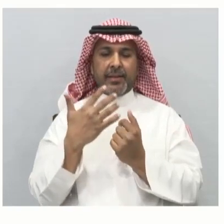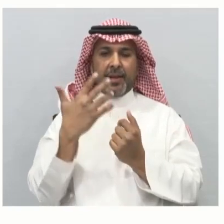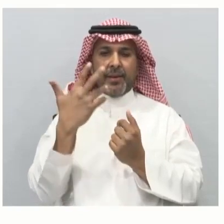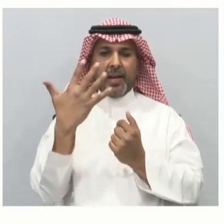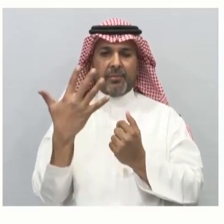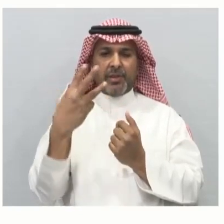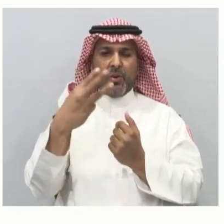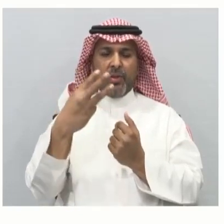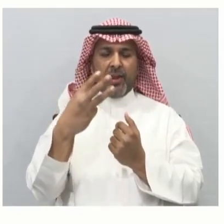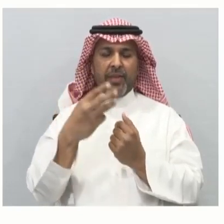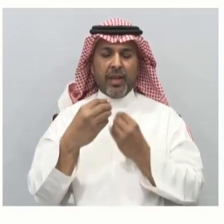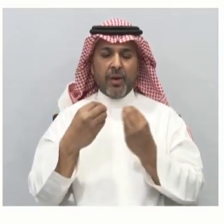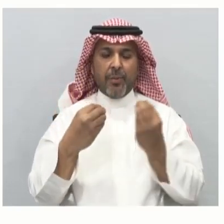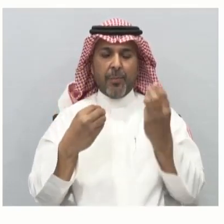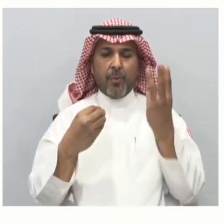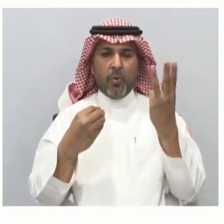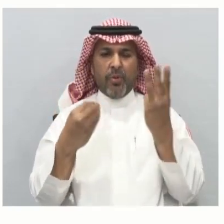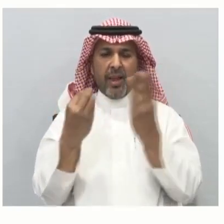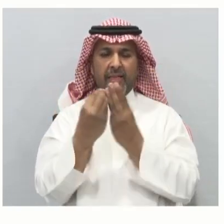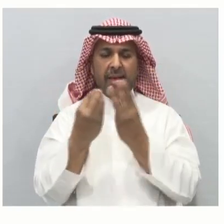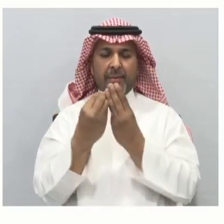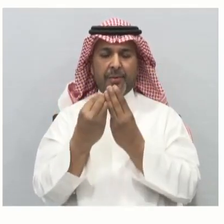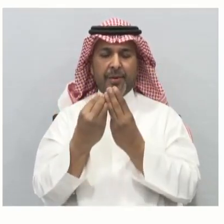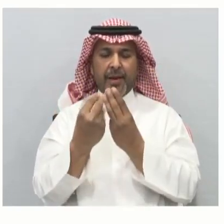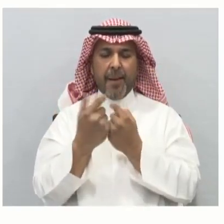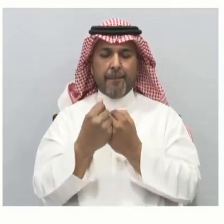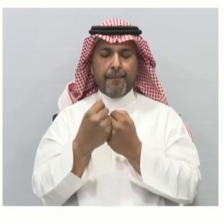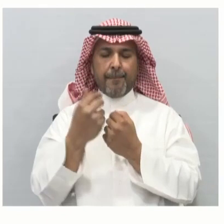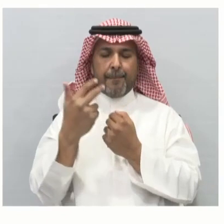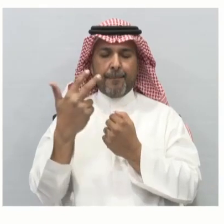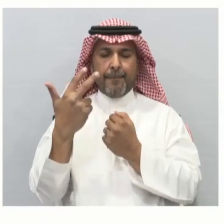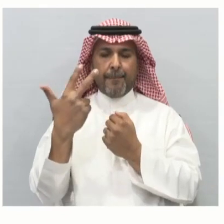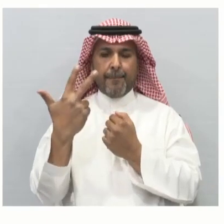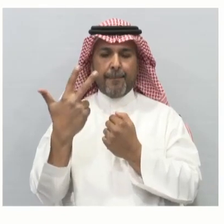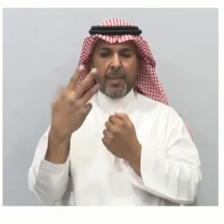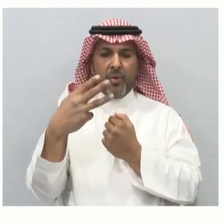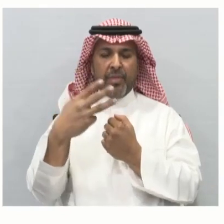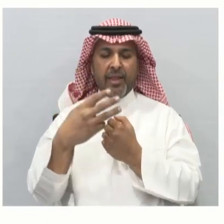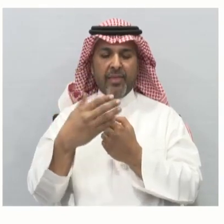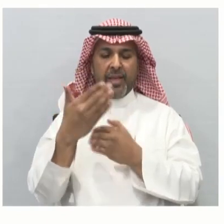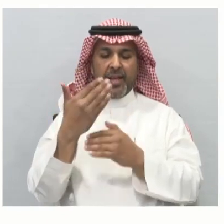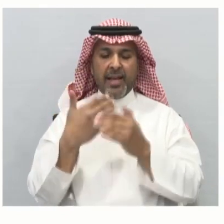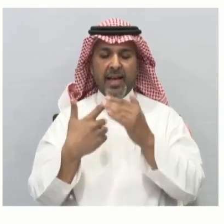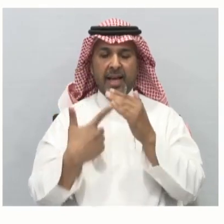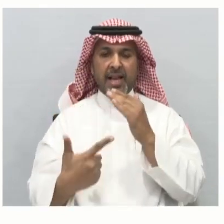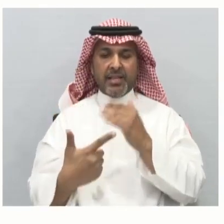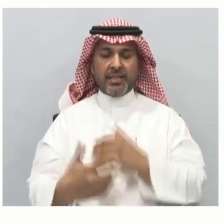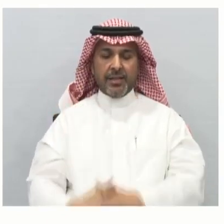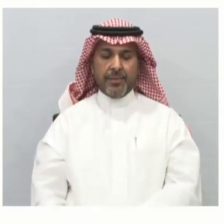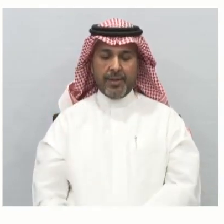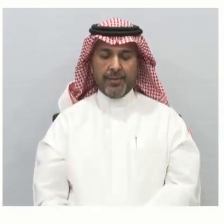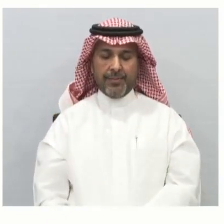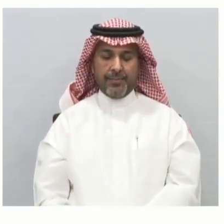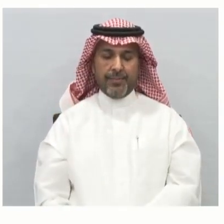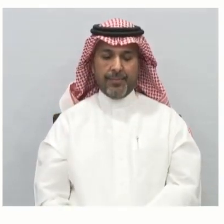ضرب خمسه خمسه وثلاثين 35 وعندي هنا ثلاثه فيصبح 38 سبع